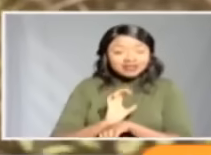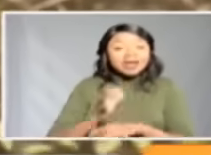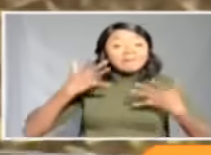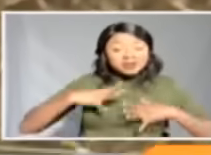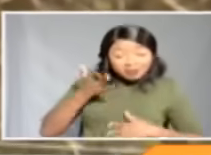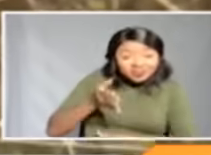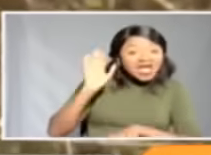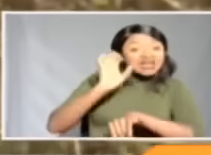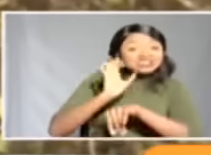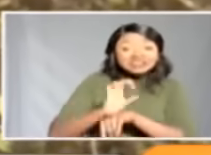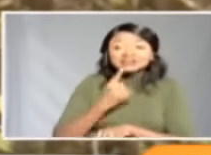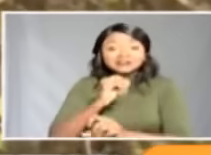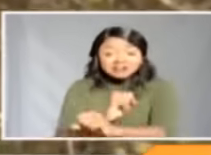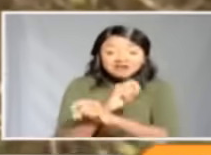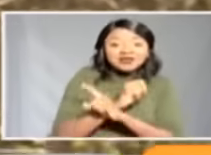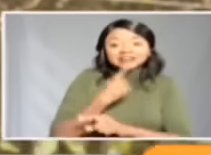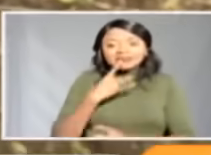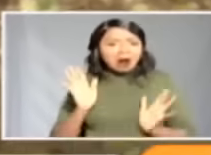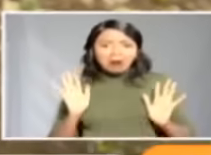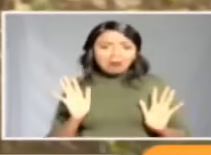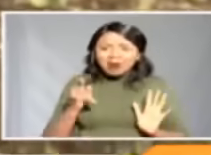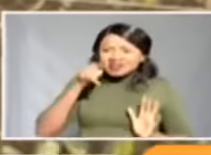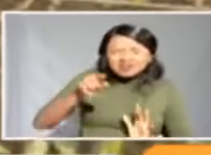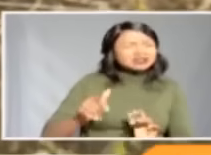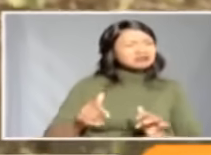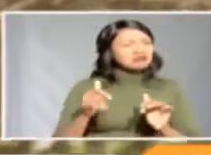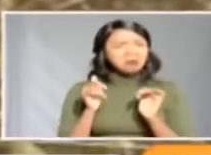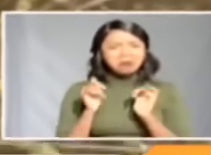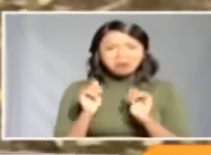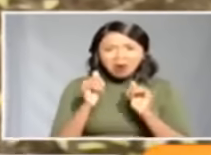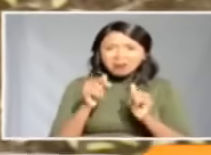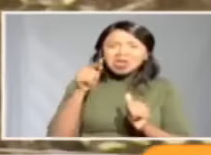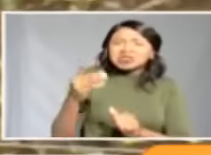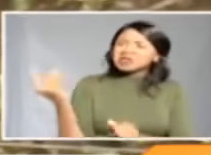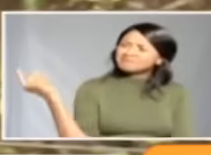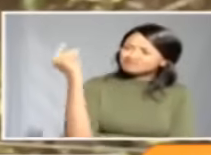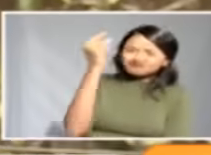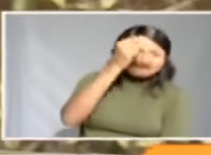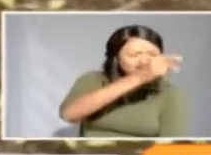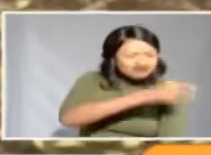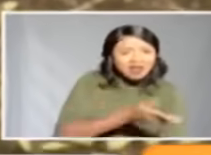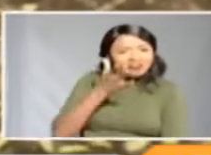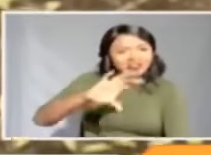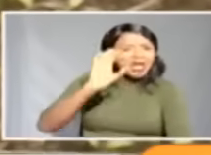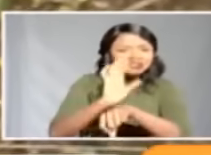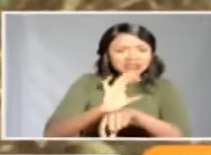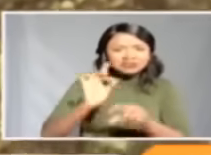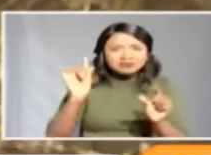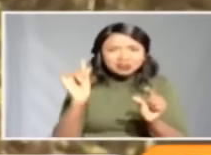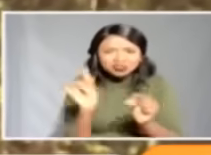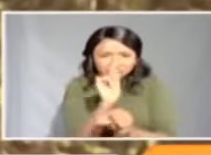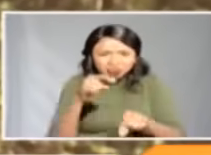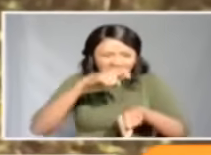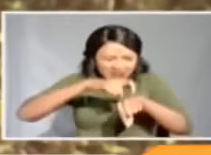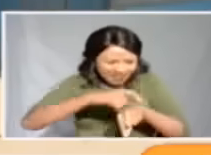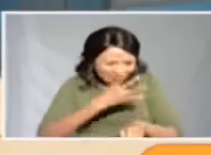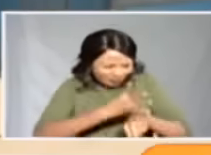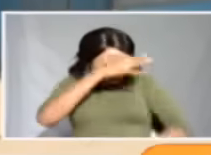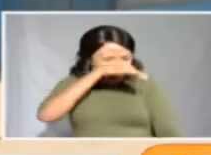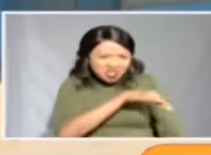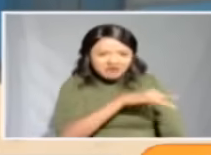kanisa wanamtetea wakisema ya kwamba huyo mtu alishinda kwa kanisa lakini alitoka masaa ya